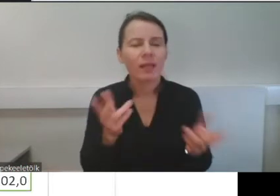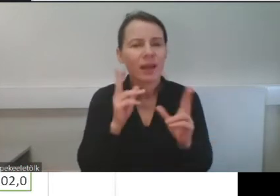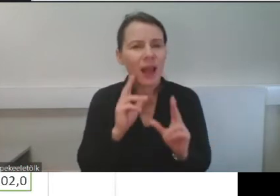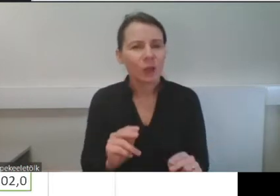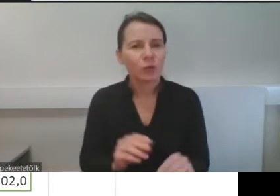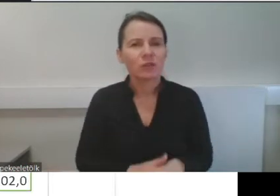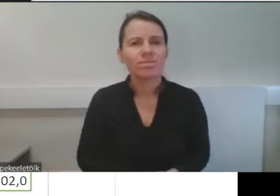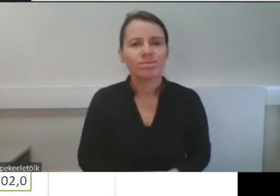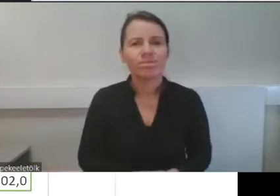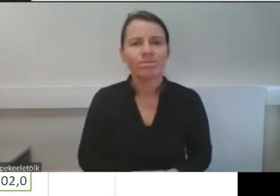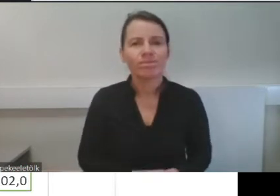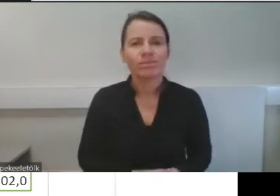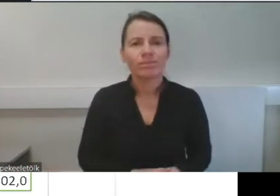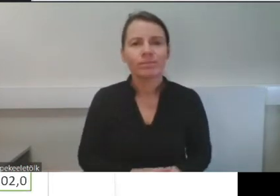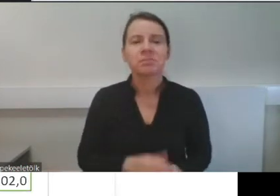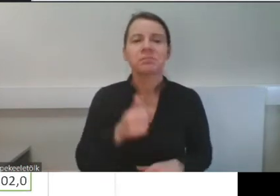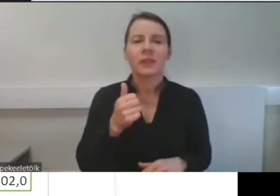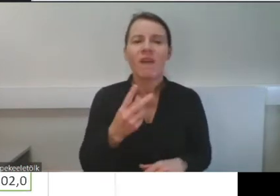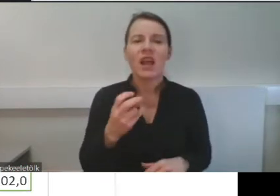cirka 23,4 pöördumist.